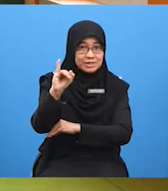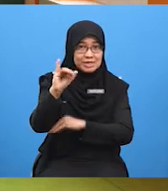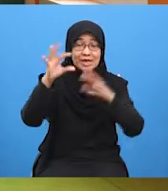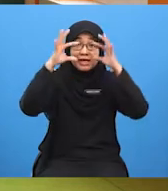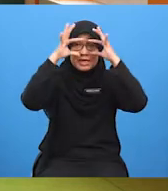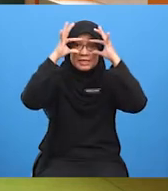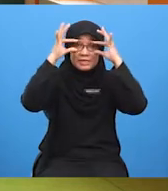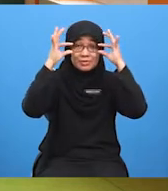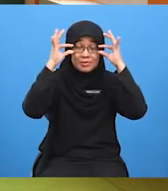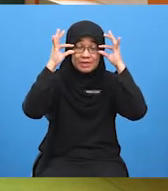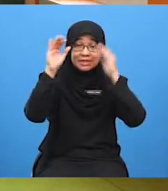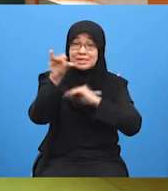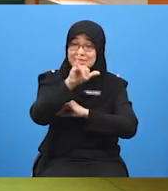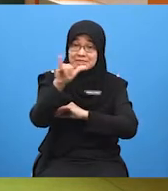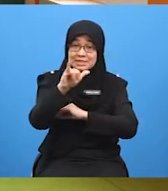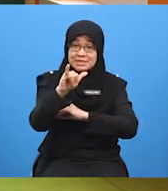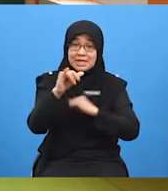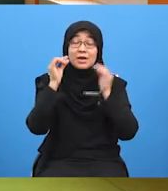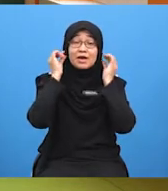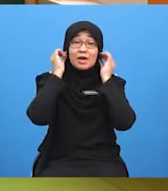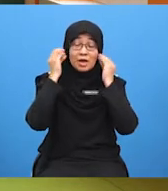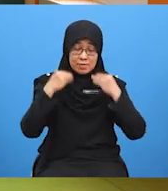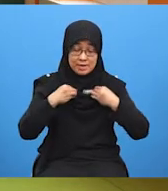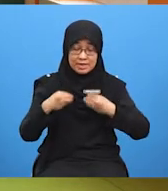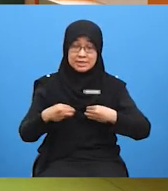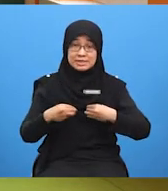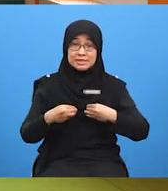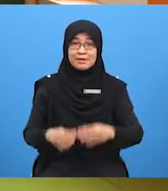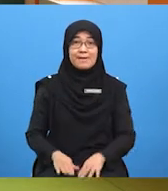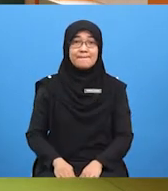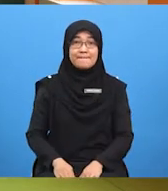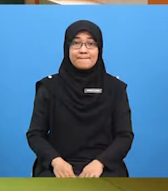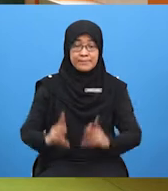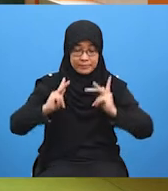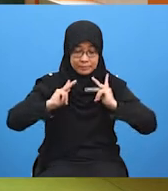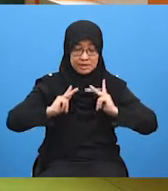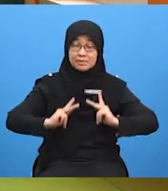Betul, cermin mata adalah aksesori. Macam mana pula dengan kemeja?